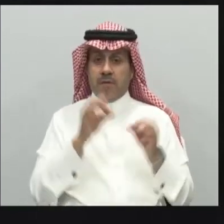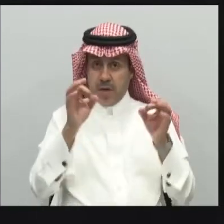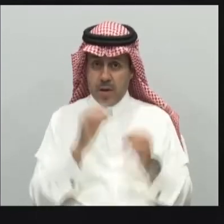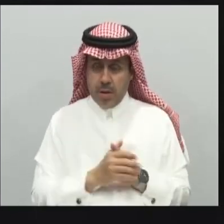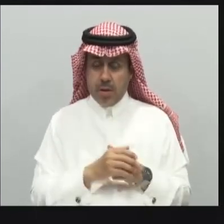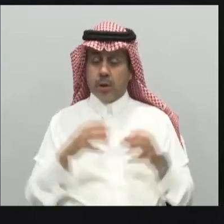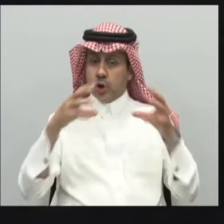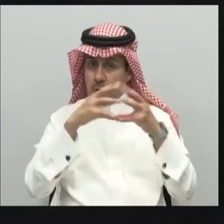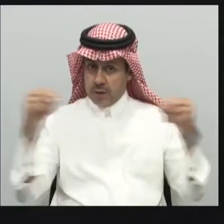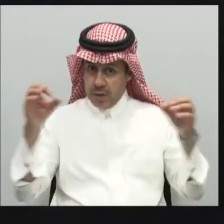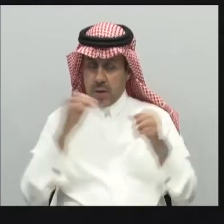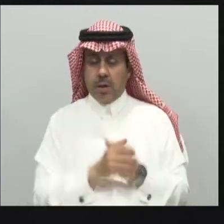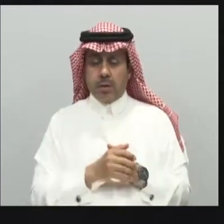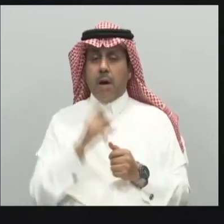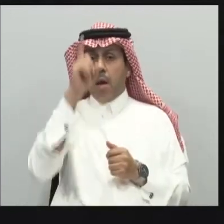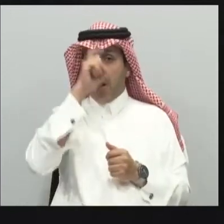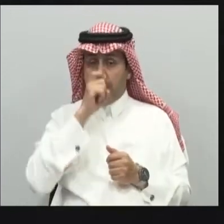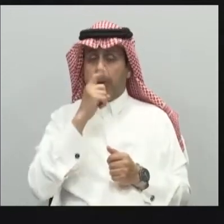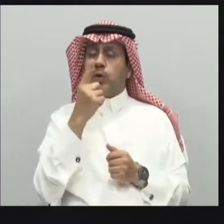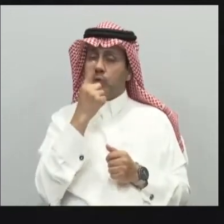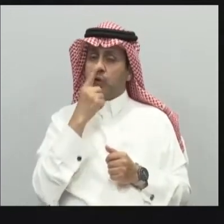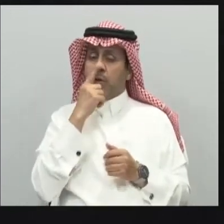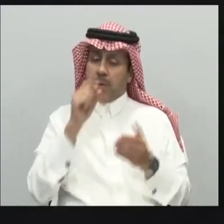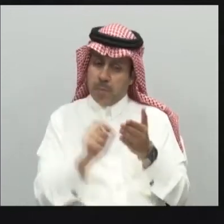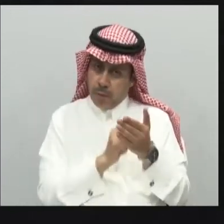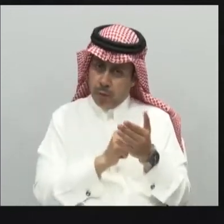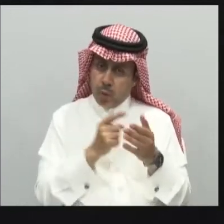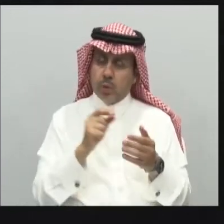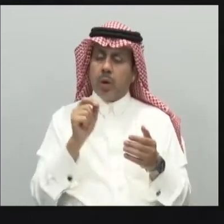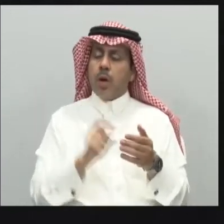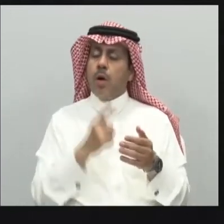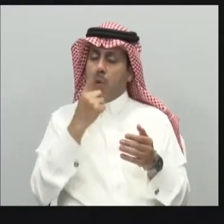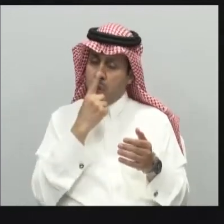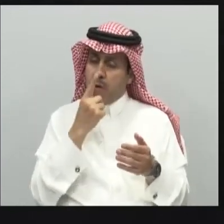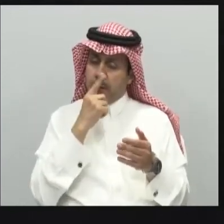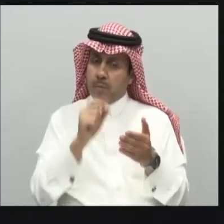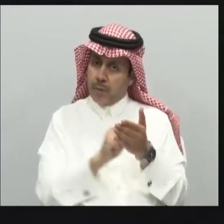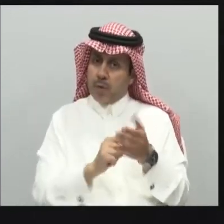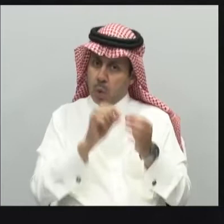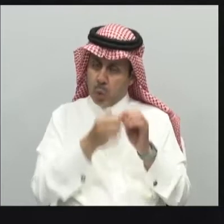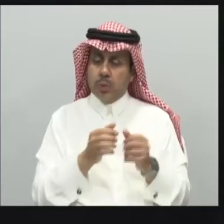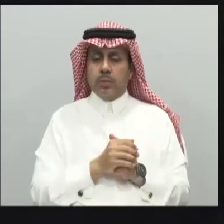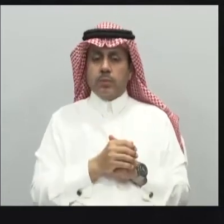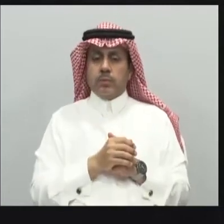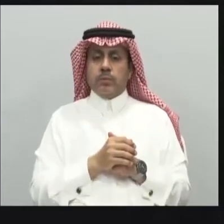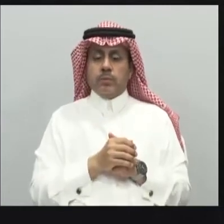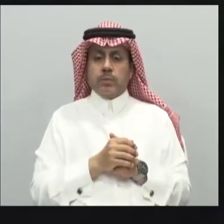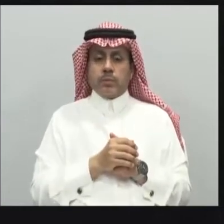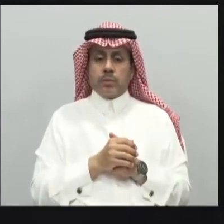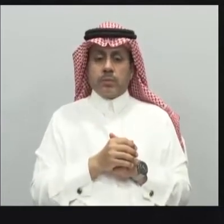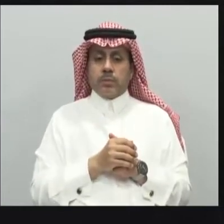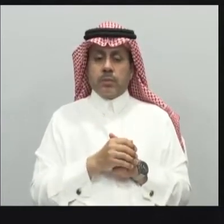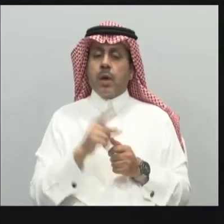اوفوا بالعقول عامه اي عقد بينهم الاصل فيه الصحه ومن الوفاء بالعقد